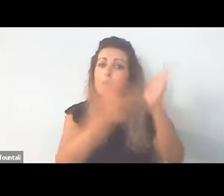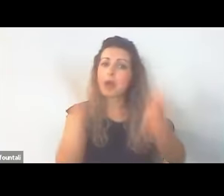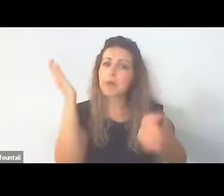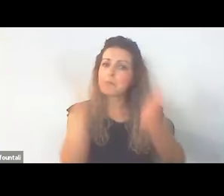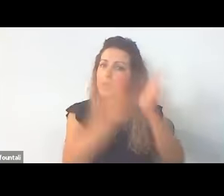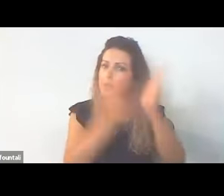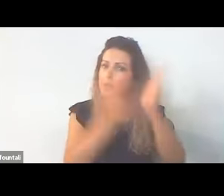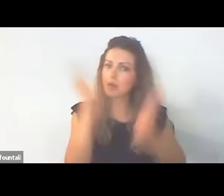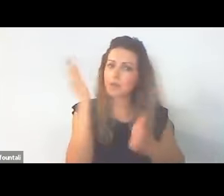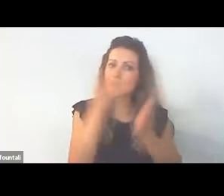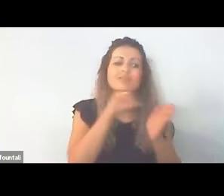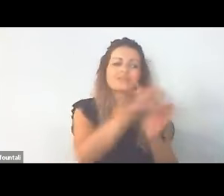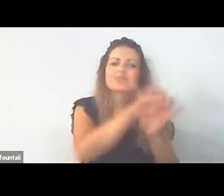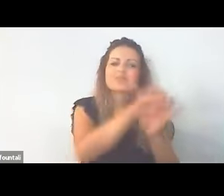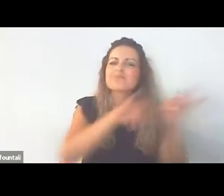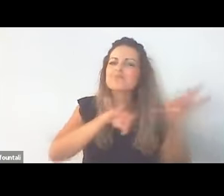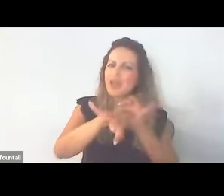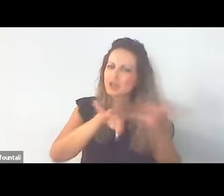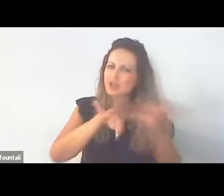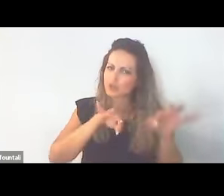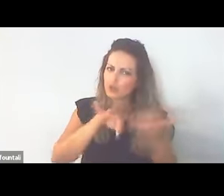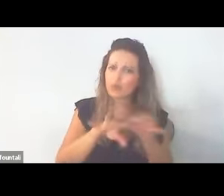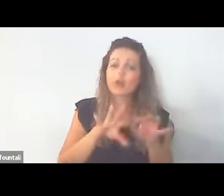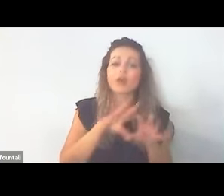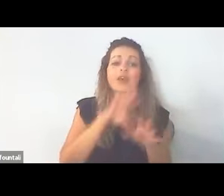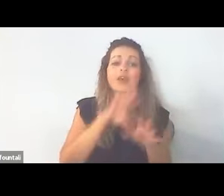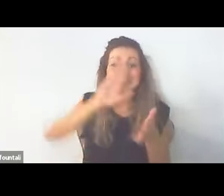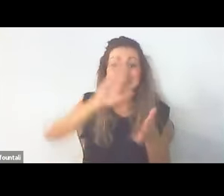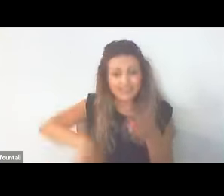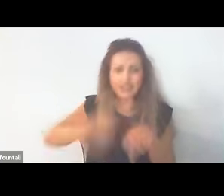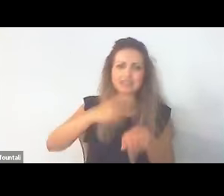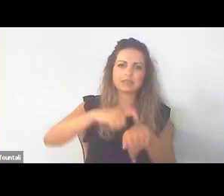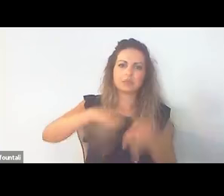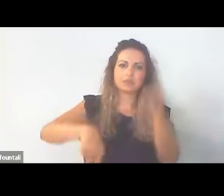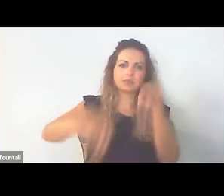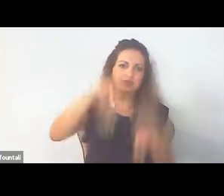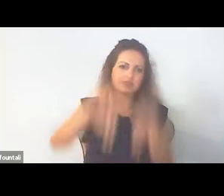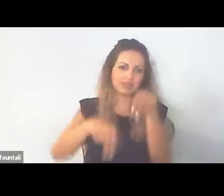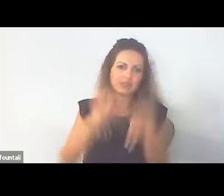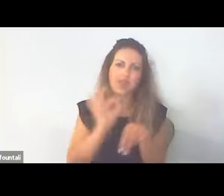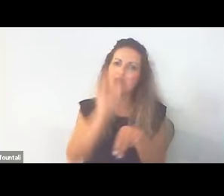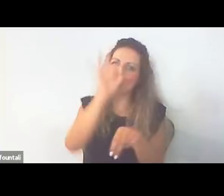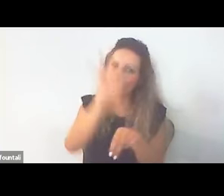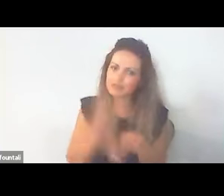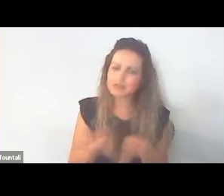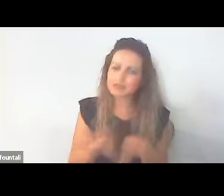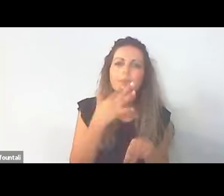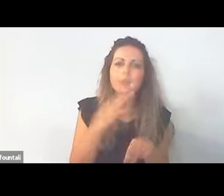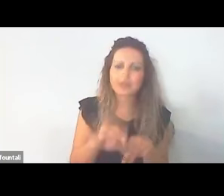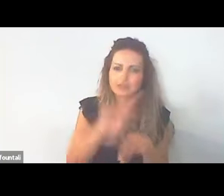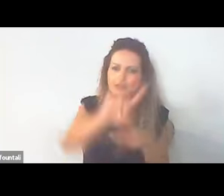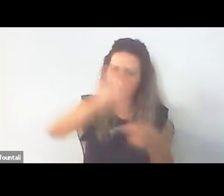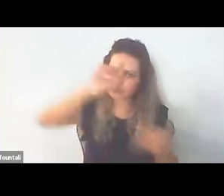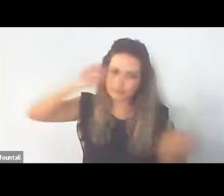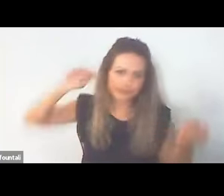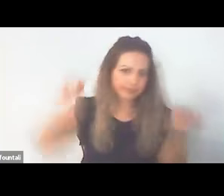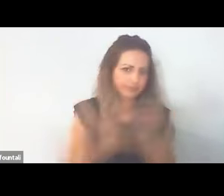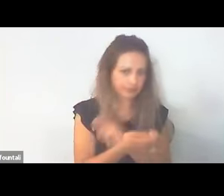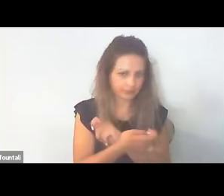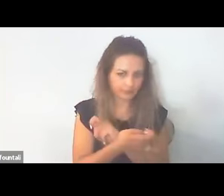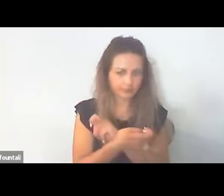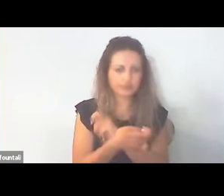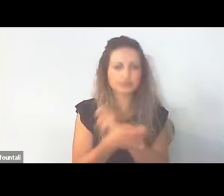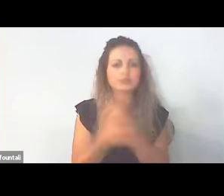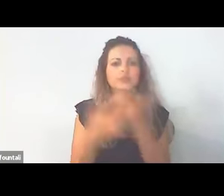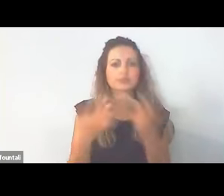αυτού, κατέληξε τελικά σε μια κυριολεκτική στροφή, όπως είπα, 180 ημερών, μοιρών,